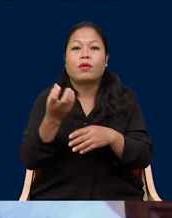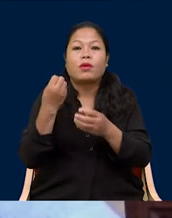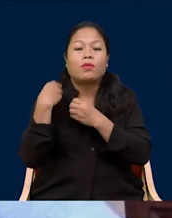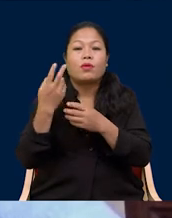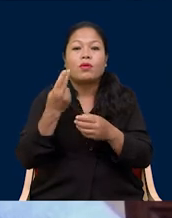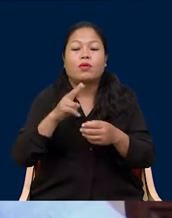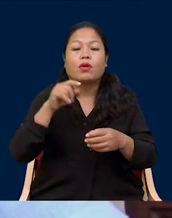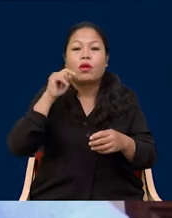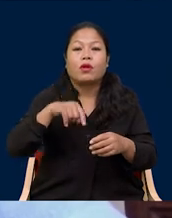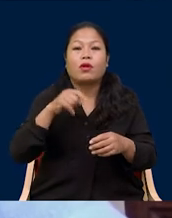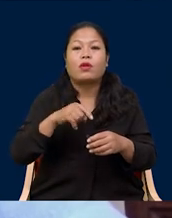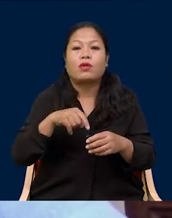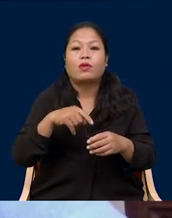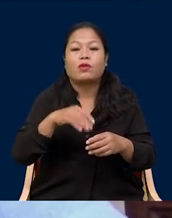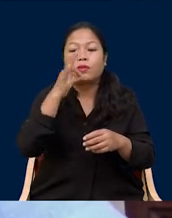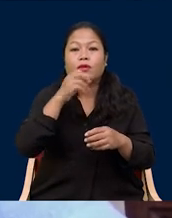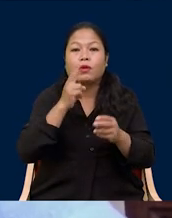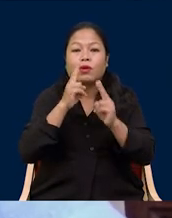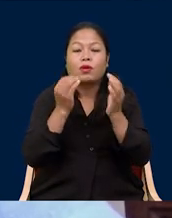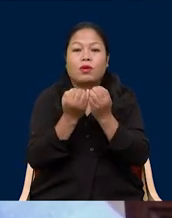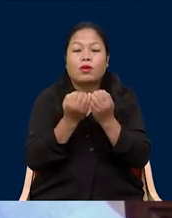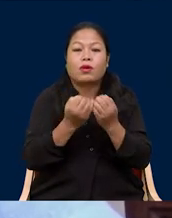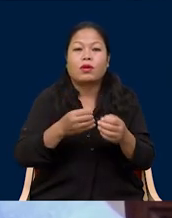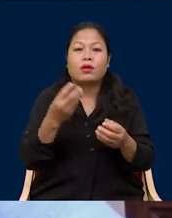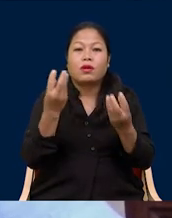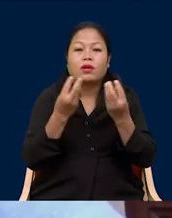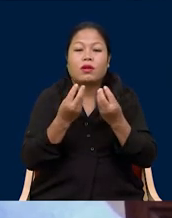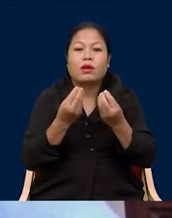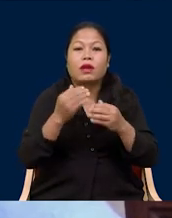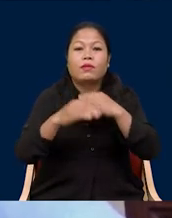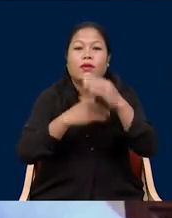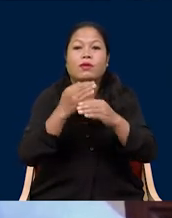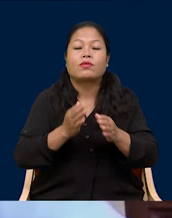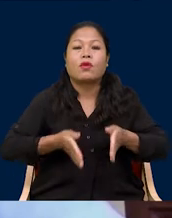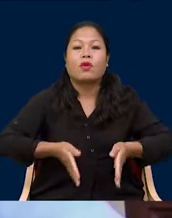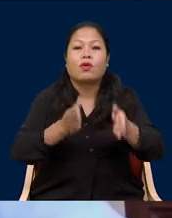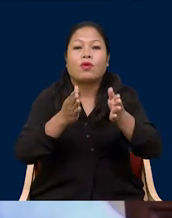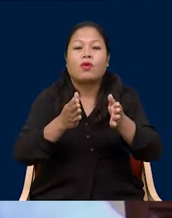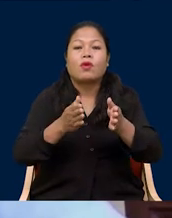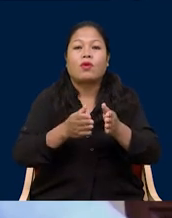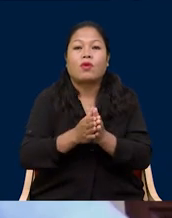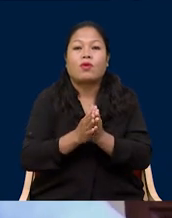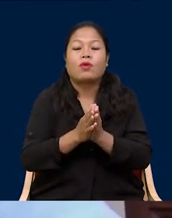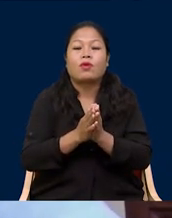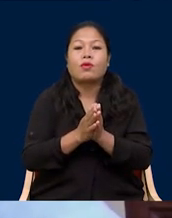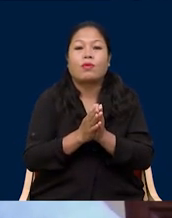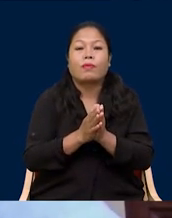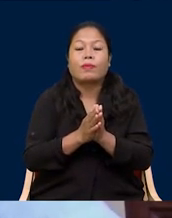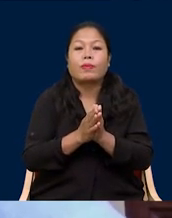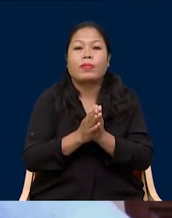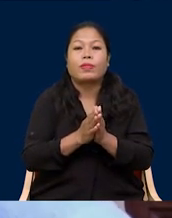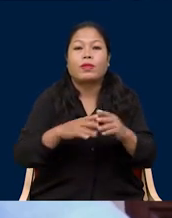भोग्नु परेको छ। तर अहिलेको सन्दर्भमा कुरा गर्दाखेरि हामीले पनि त्यही विकासको बाटो अप्नाउनु चाहिँ मूर्खता हुन्छ जस्तो लाग्छ,